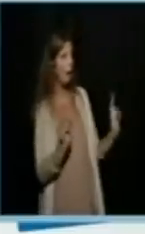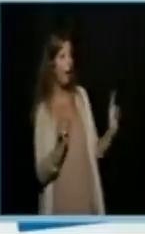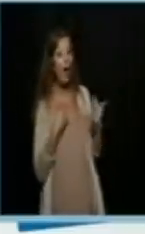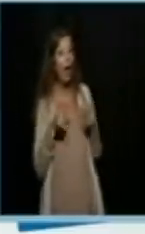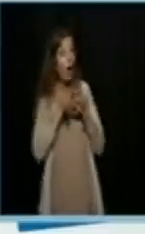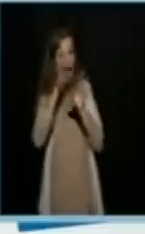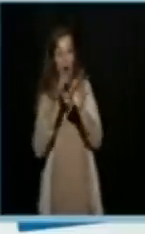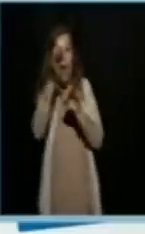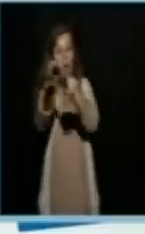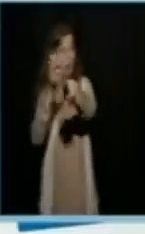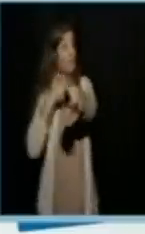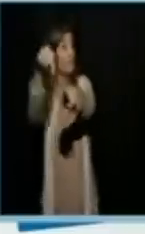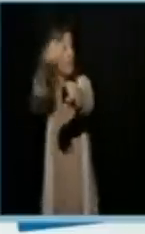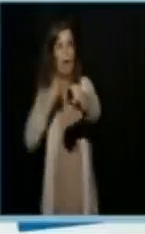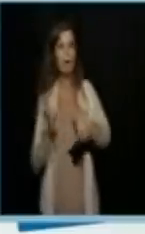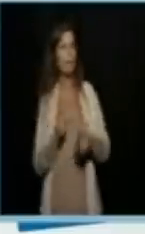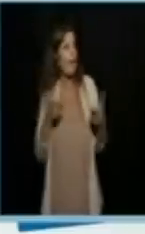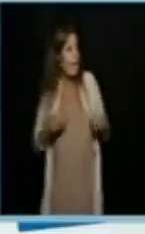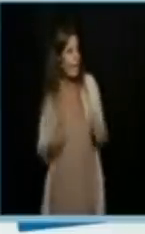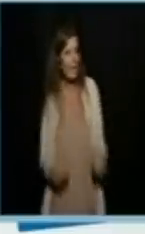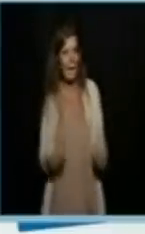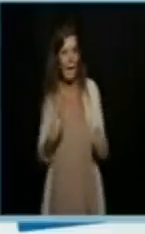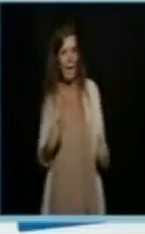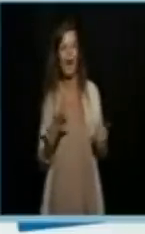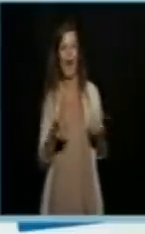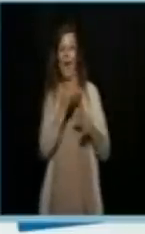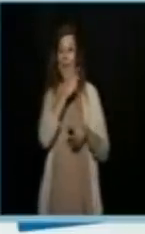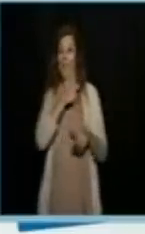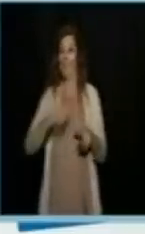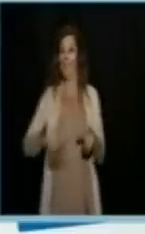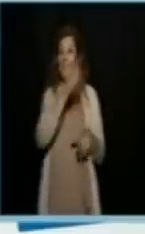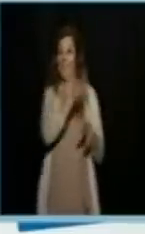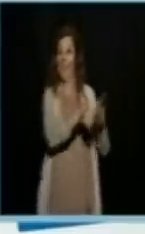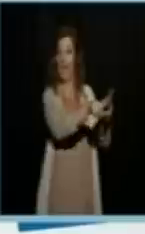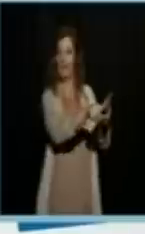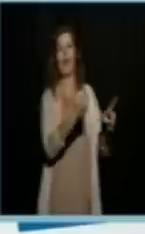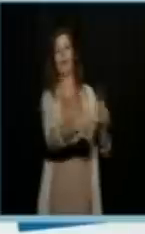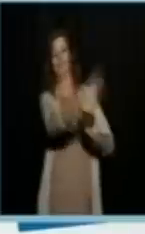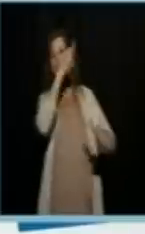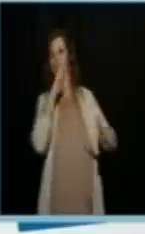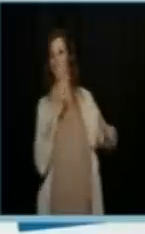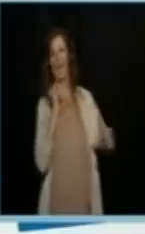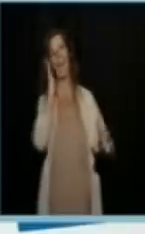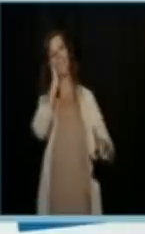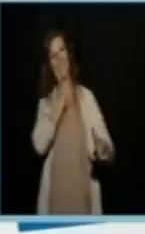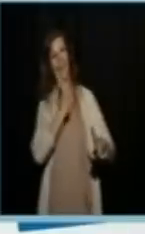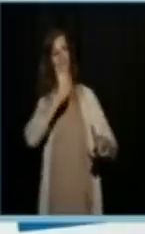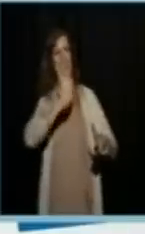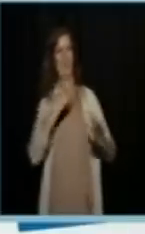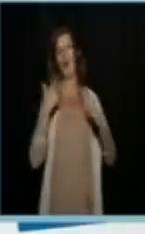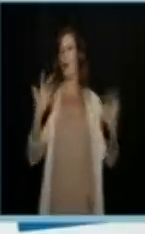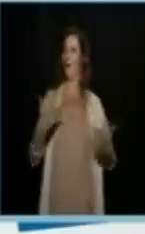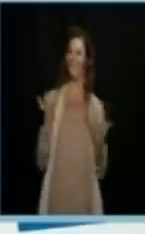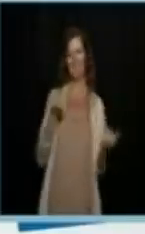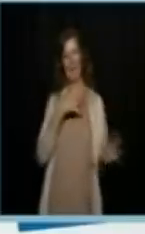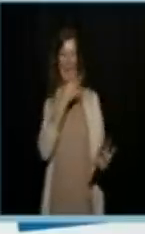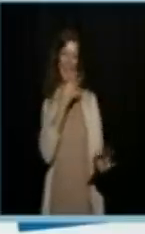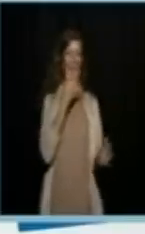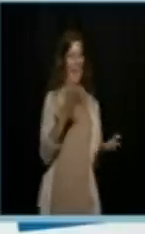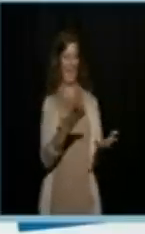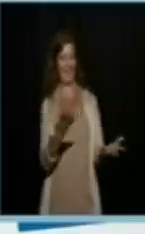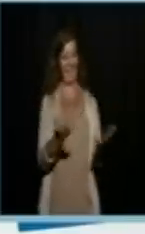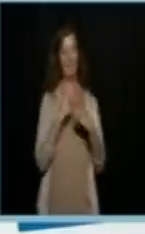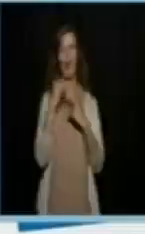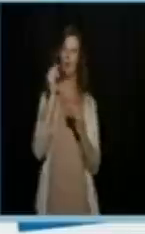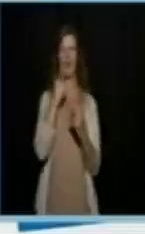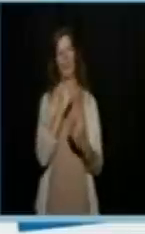no. Il sindaco, tutto contento, mi rispose: caro Federico, siamo contentissimi, guarda che carino che sei, un giovane che